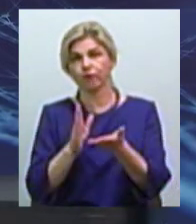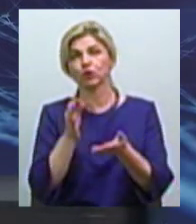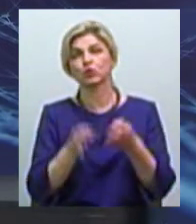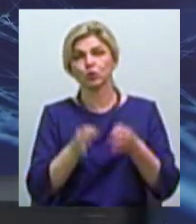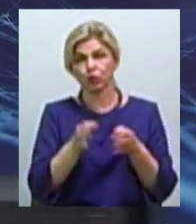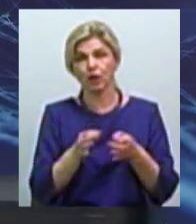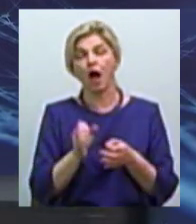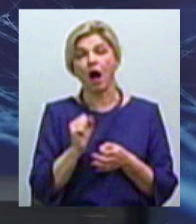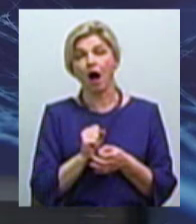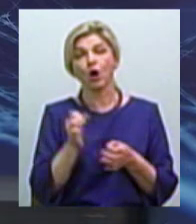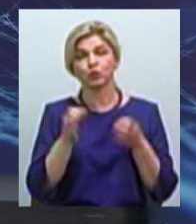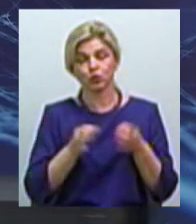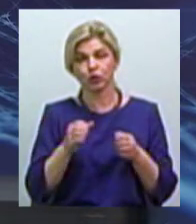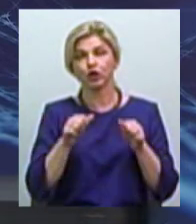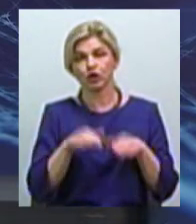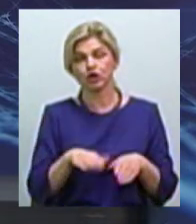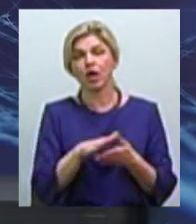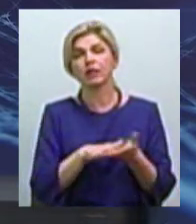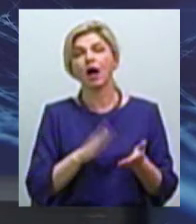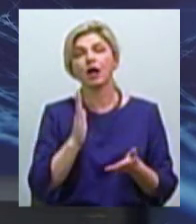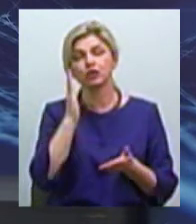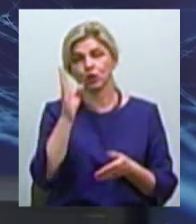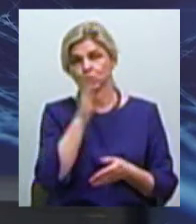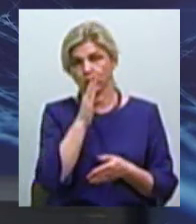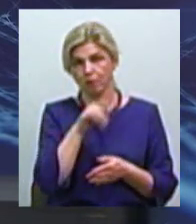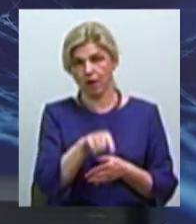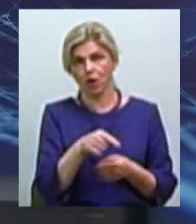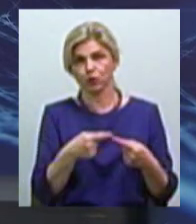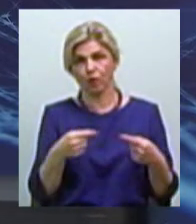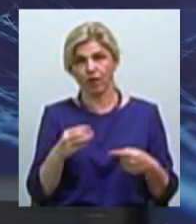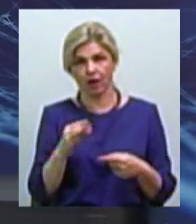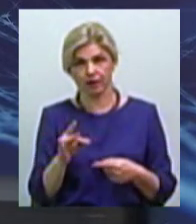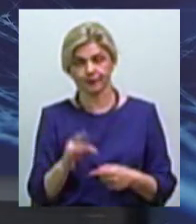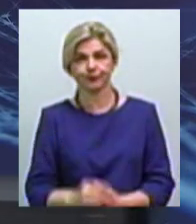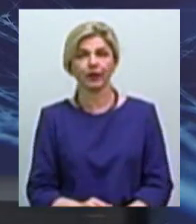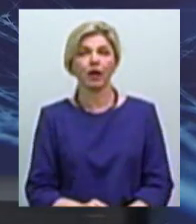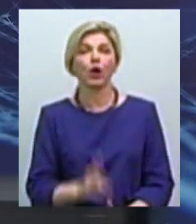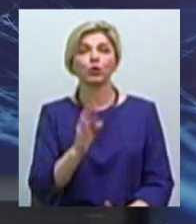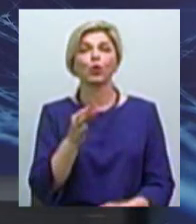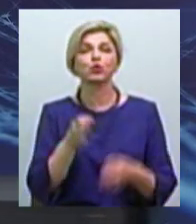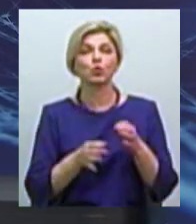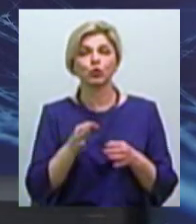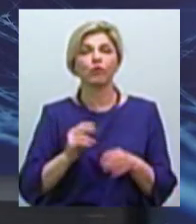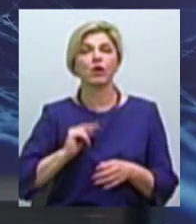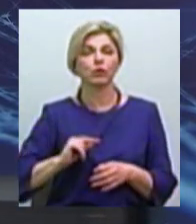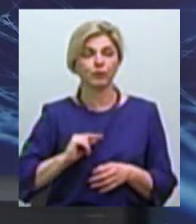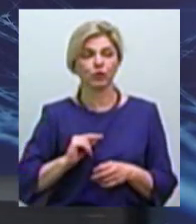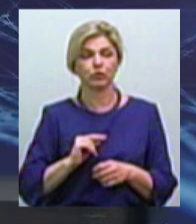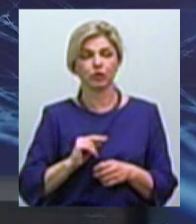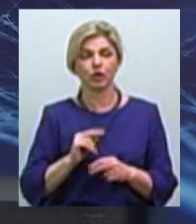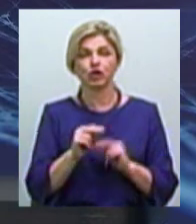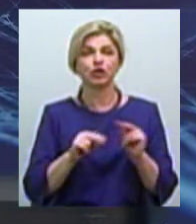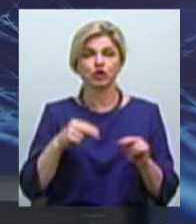уже вирішує подальшу долю цього товару. Але судові органи працюють десь